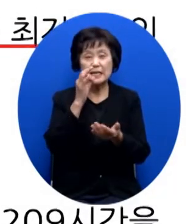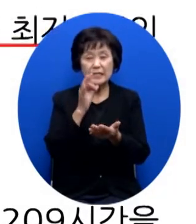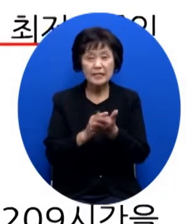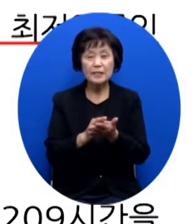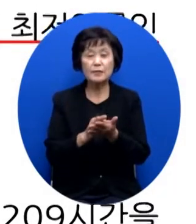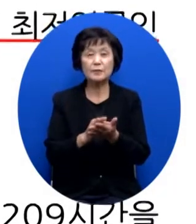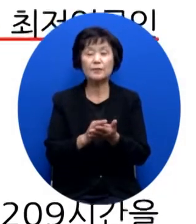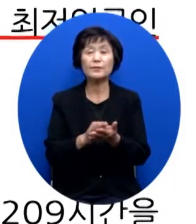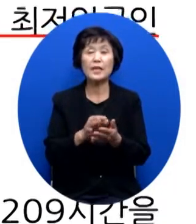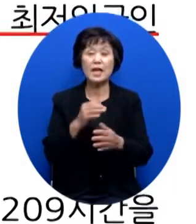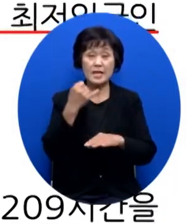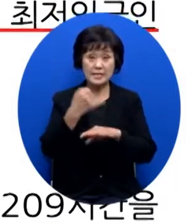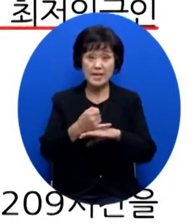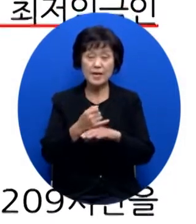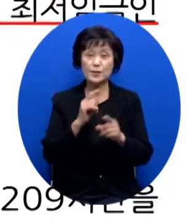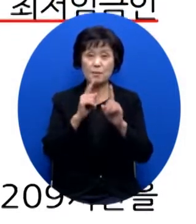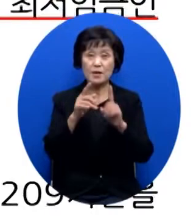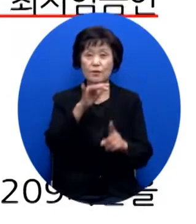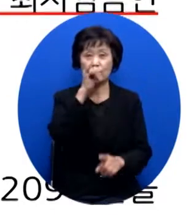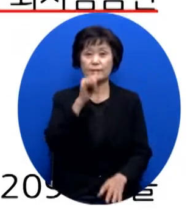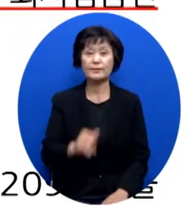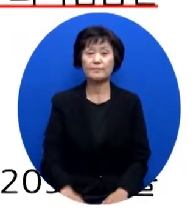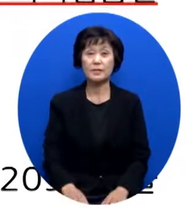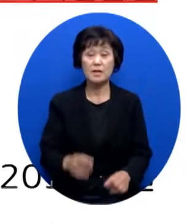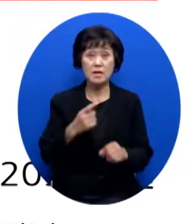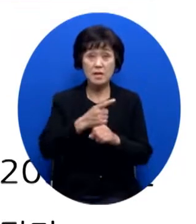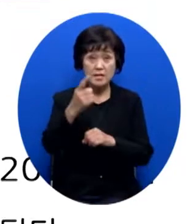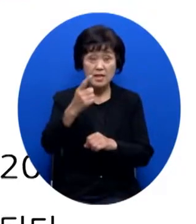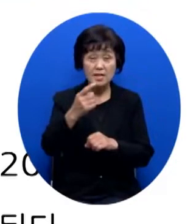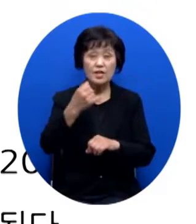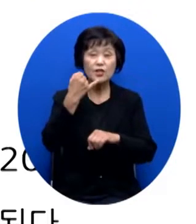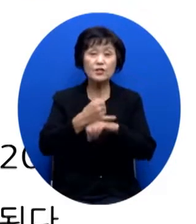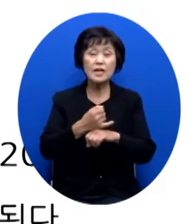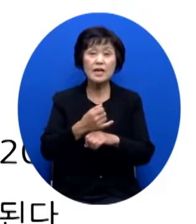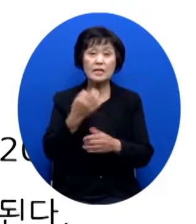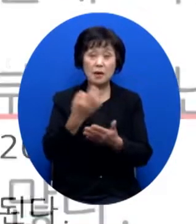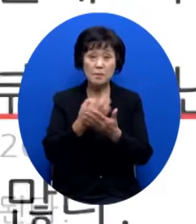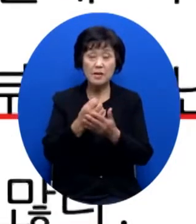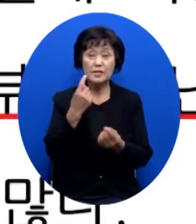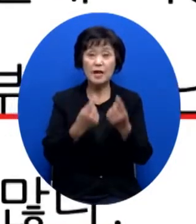지난해보다 3.6% 상승한 것으로 내년도 최저임금보다도